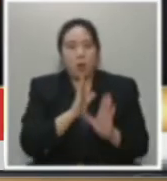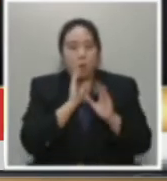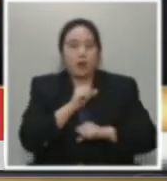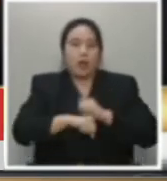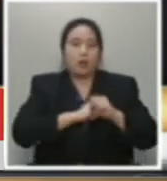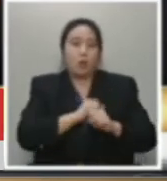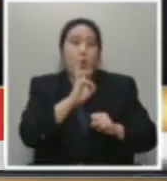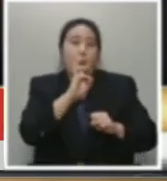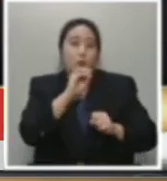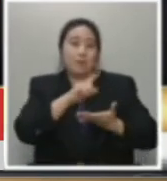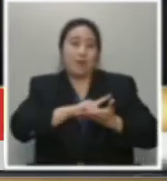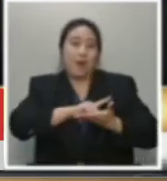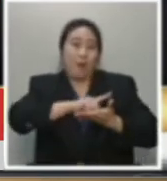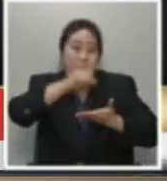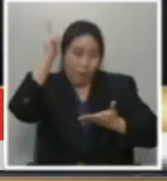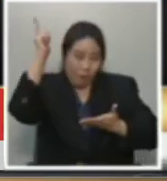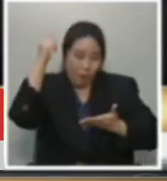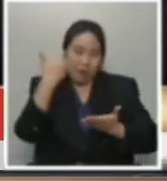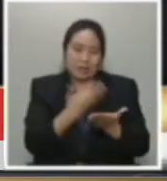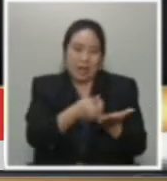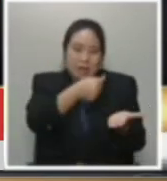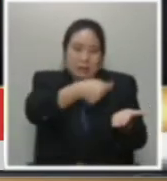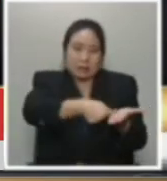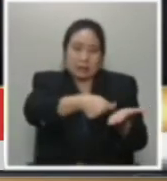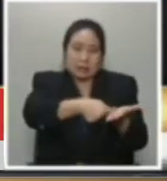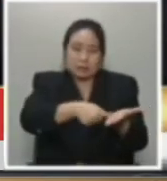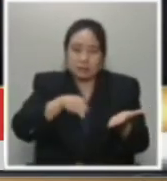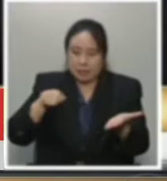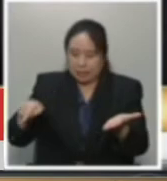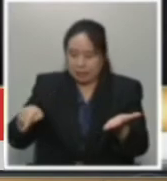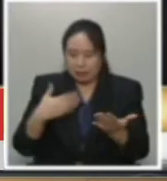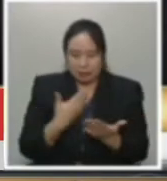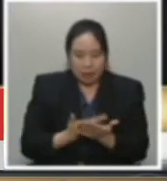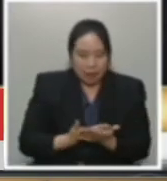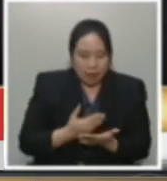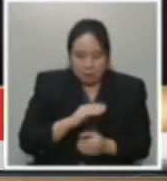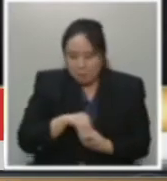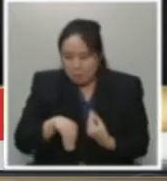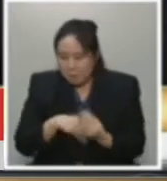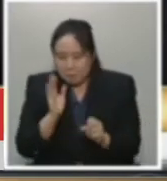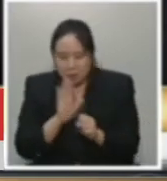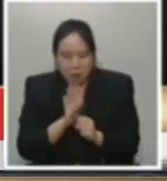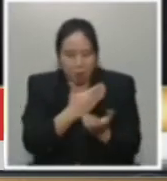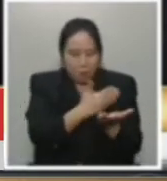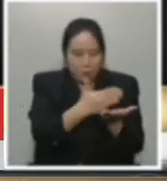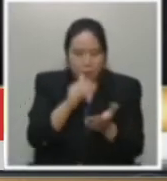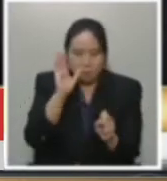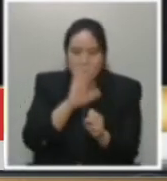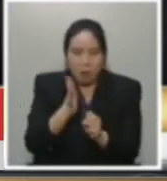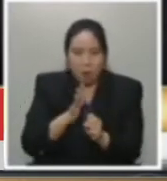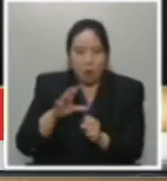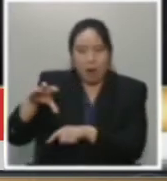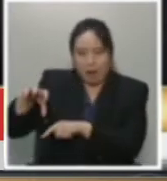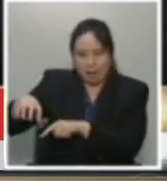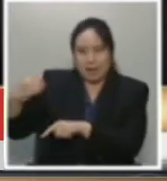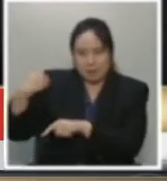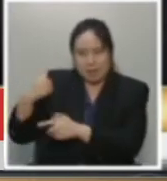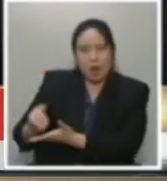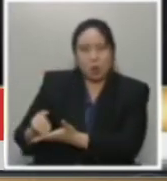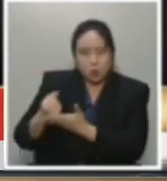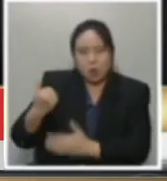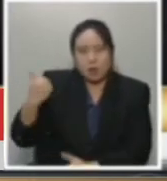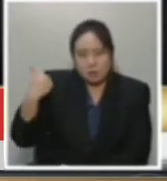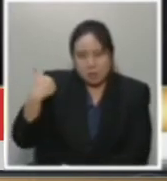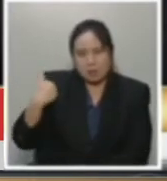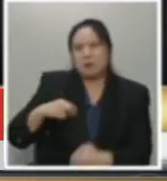ษียณอายุราชการแล้วไม่มีเงินพอใช้หนี้ซึ่งเป็นเรื่องใหญ่ของประเทศเลยทีเดียว